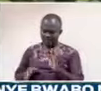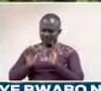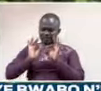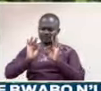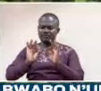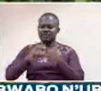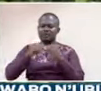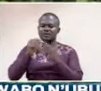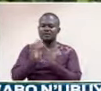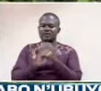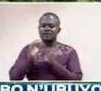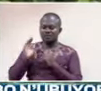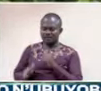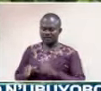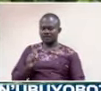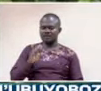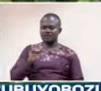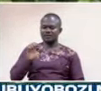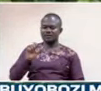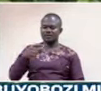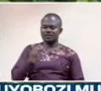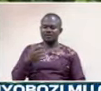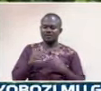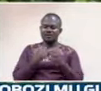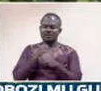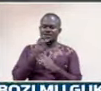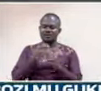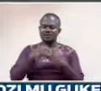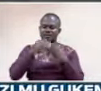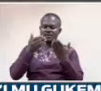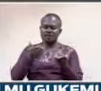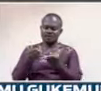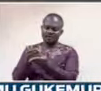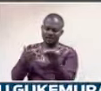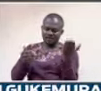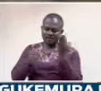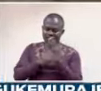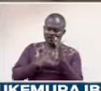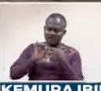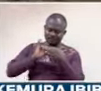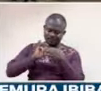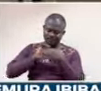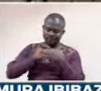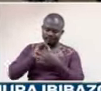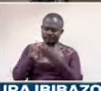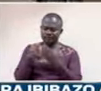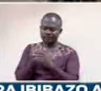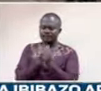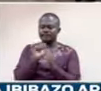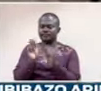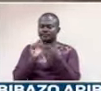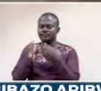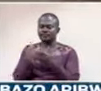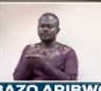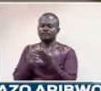cya. Umuyobozi w'akarere ka Huye se Buteje Ange umaze imyaka ibiri ayoboye aka karere avuga ko gushyira imbaraga mu bufatanye n'abafatanyabikorwa ndetse n'abaturage